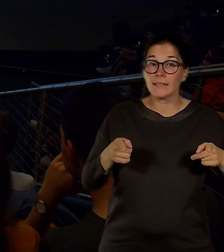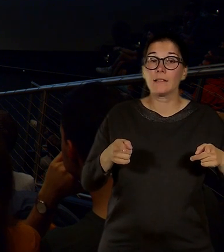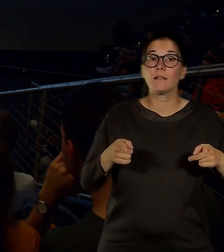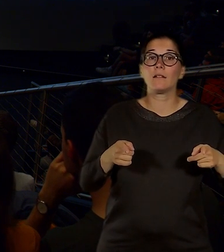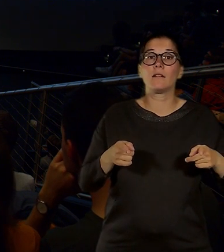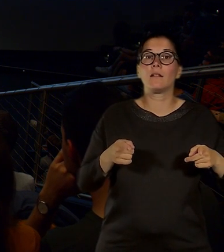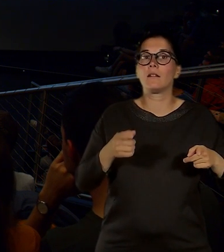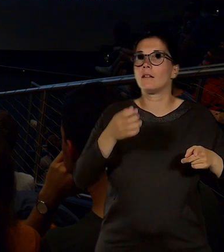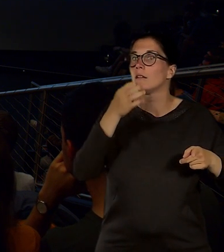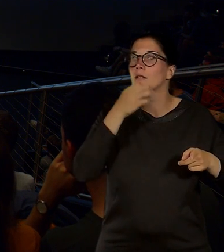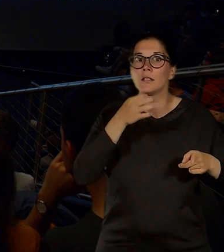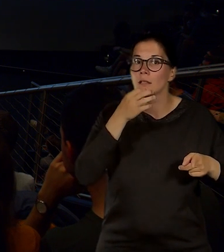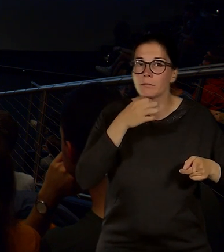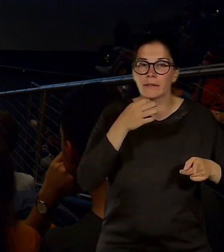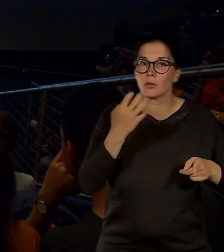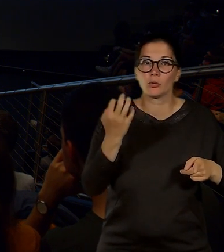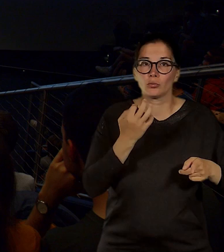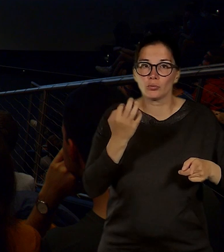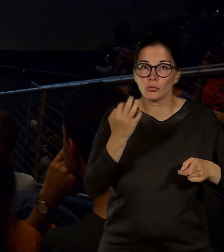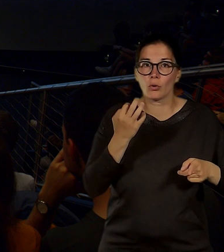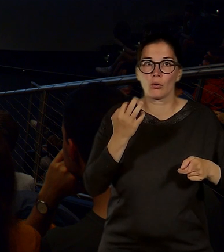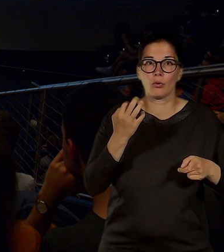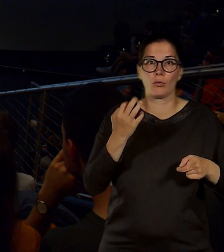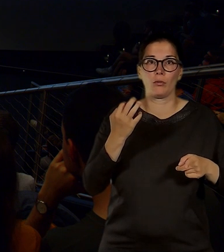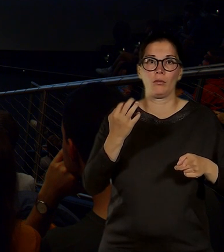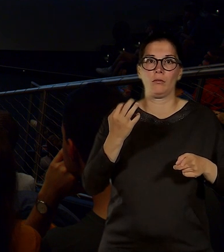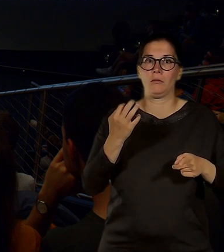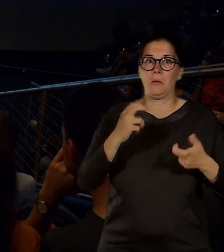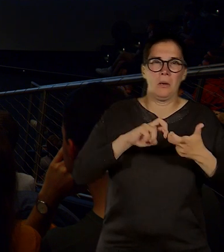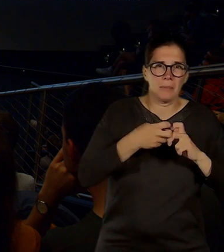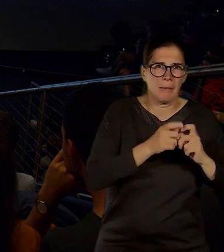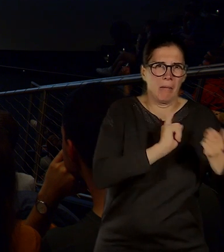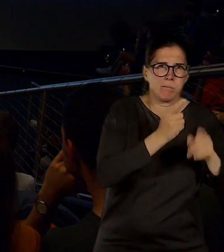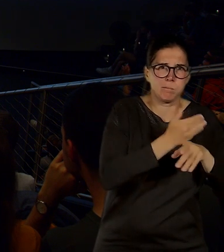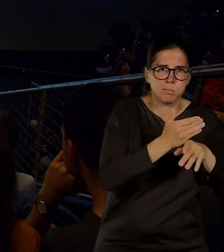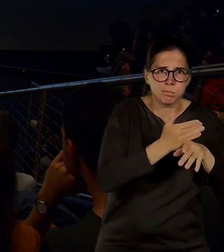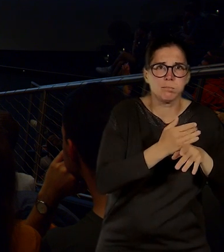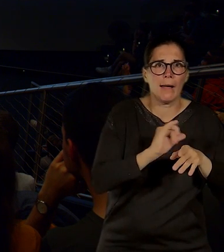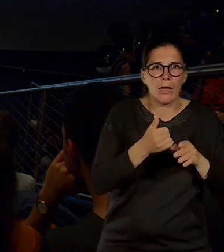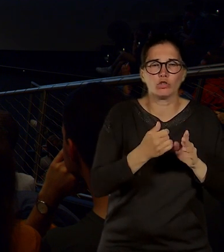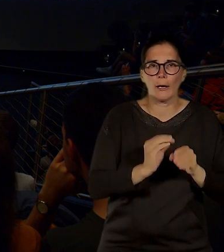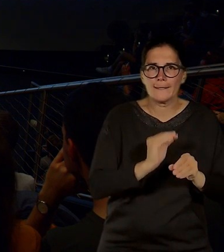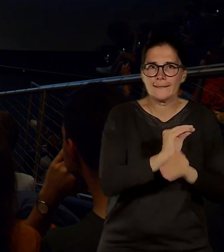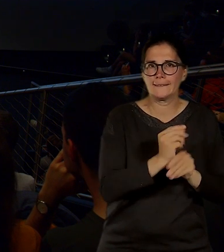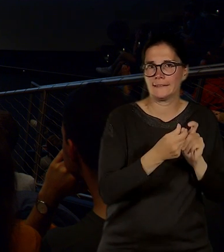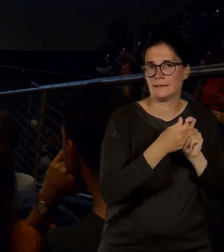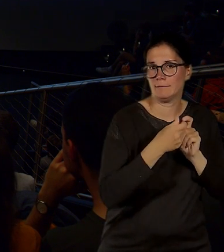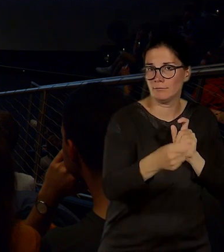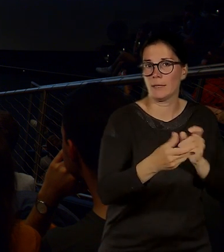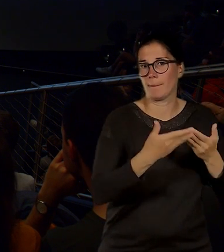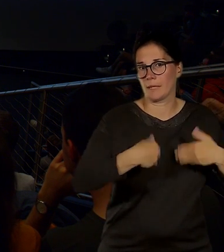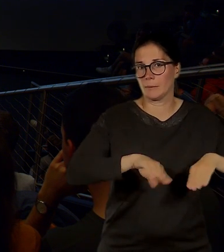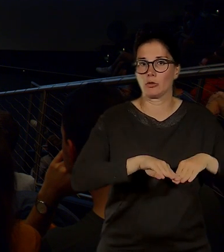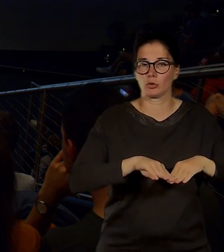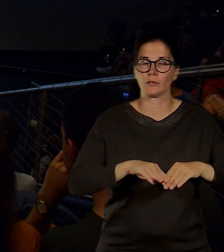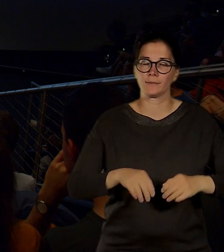uměli například oddělit bumlíkem nebo s ním pracovat ještě v